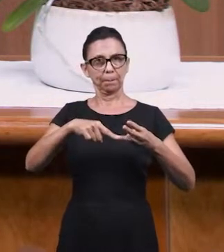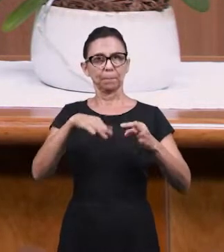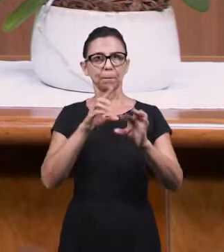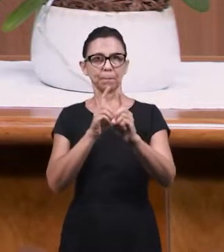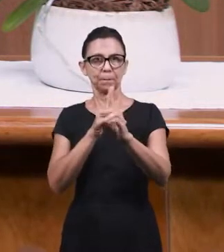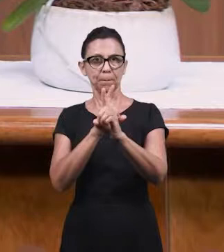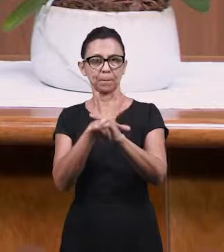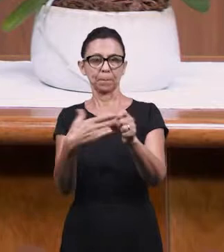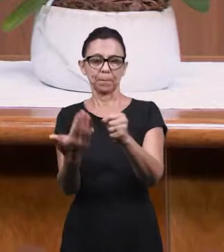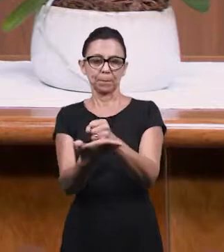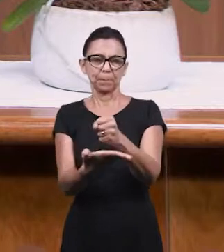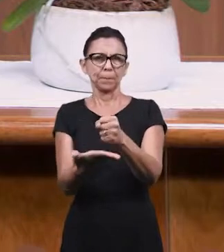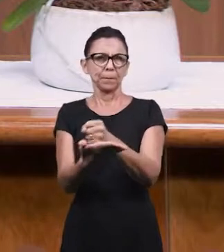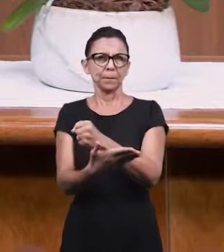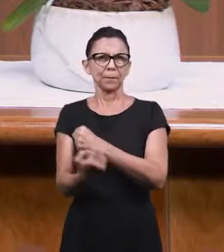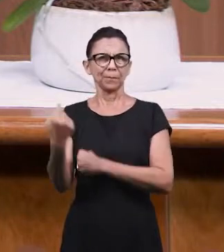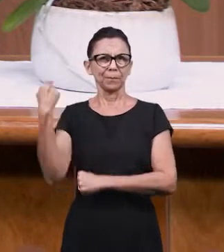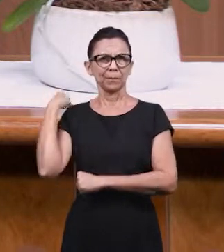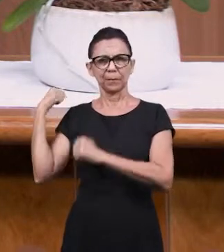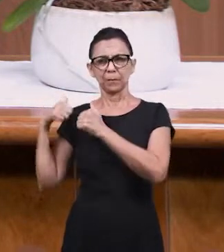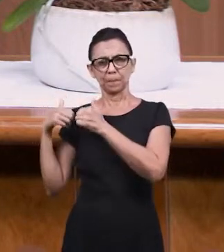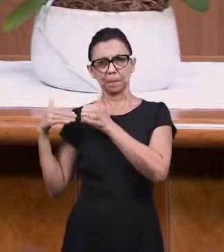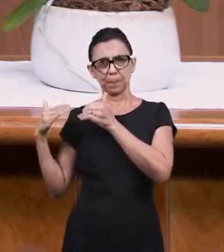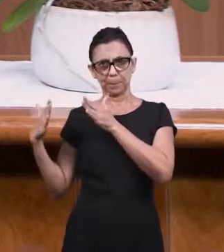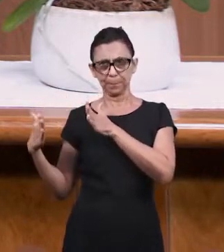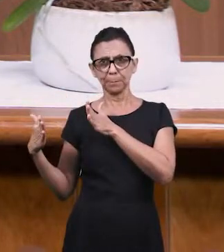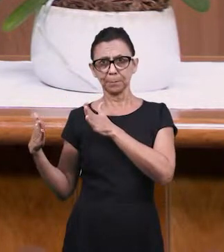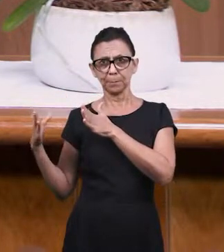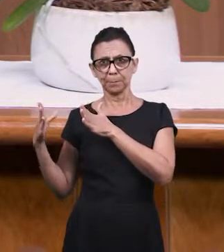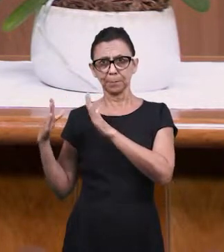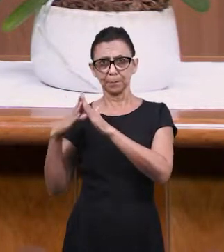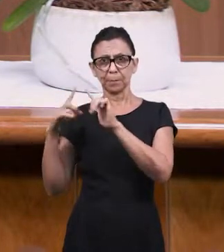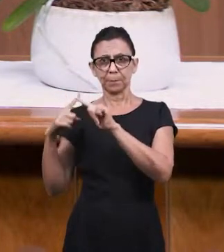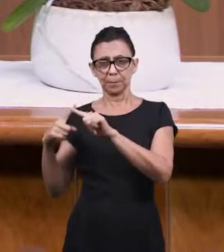Ces 3 doctrines de base